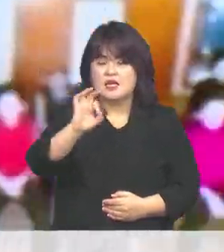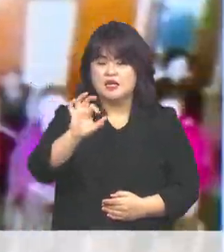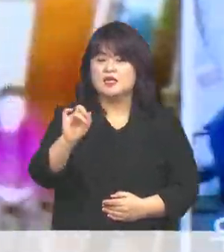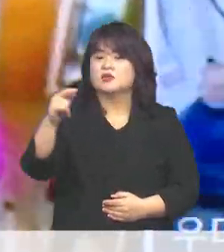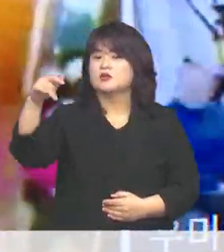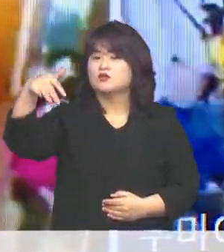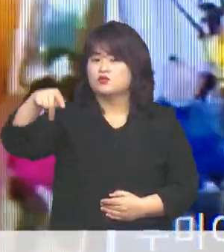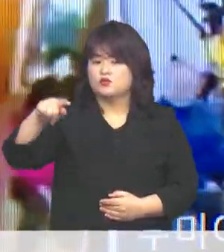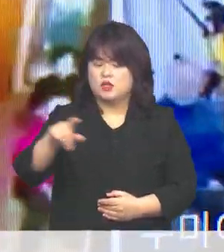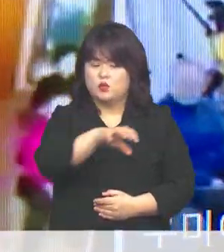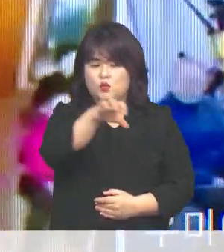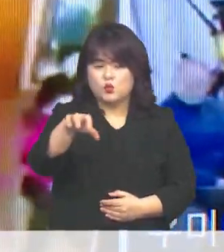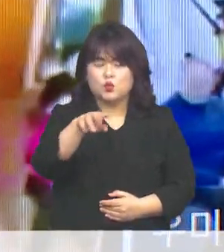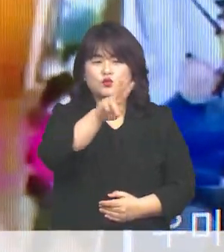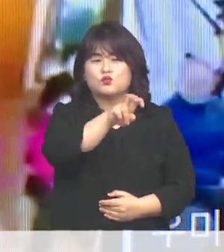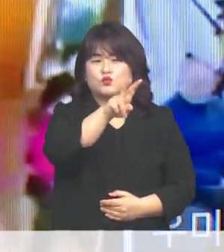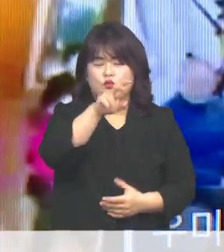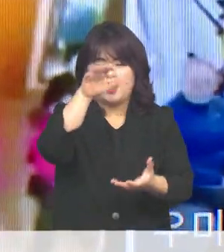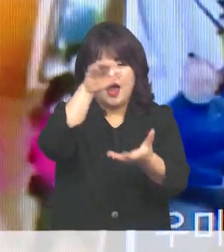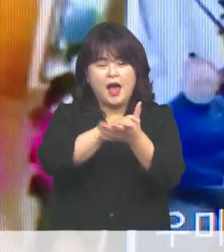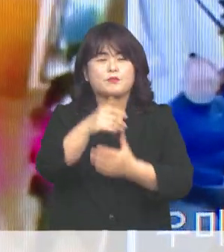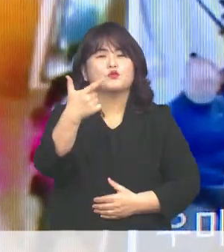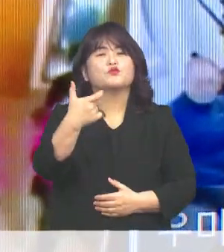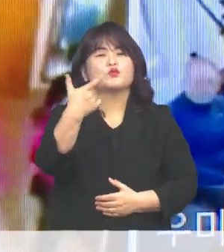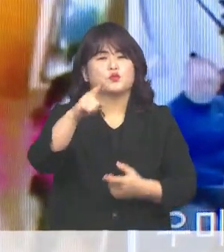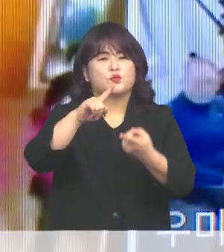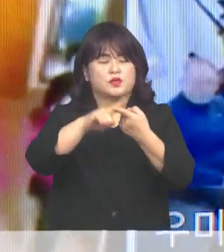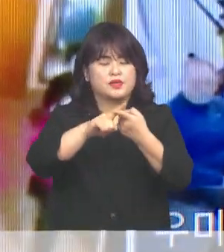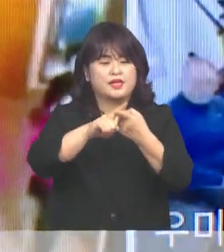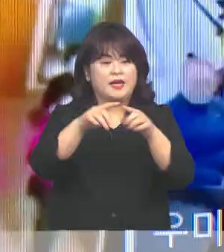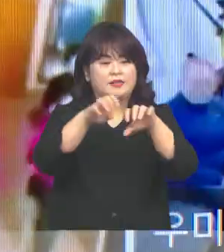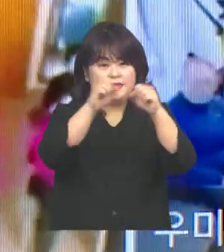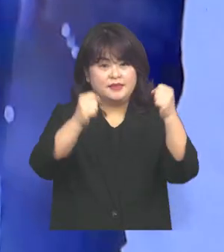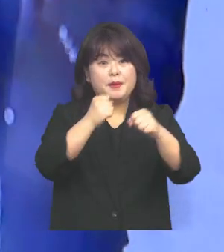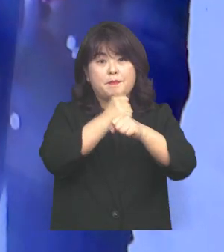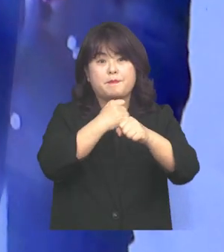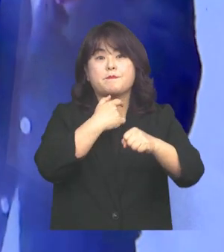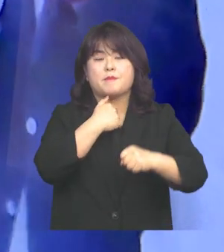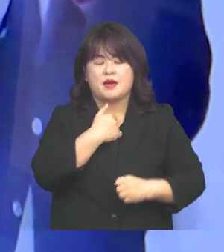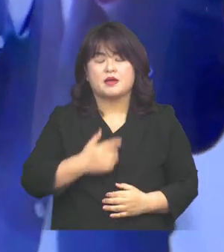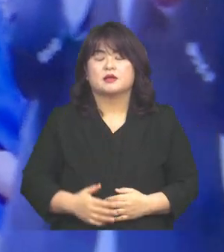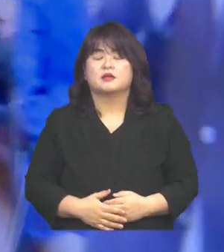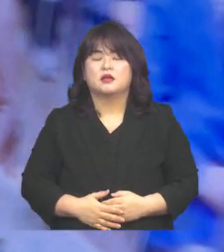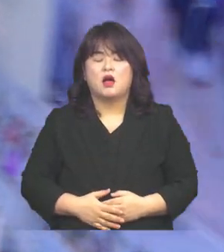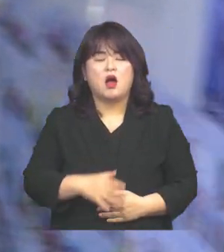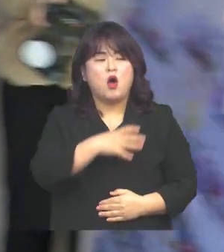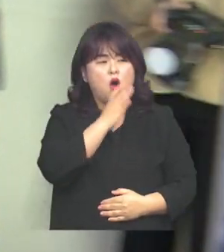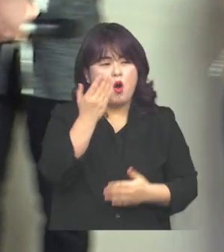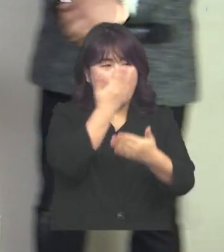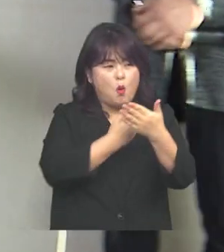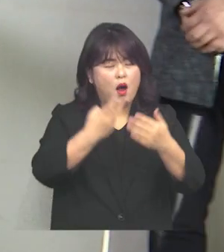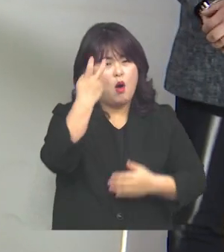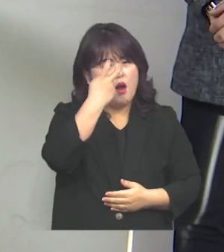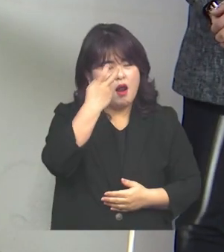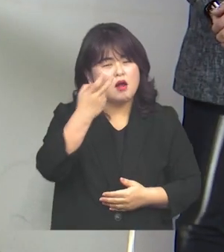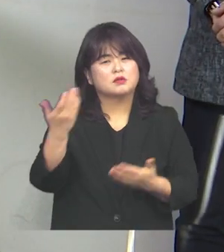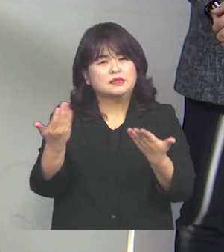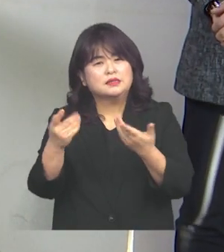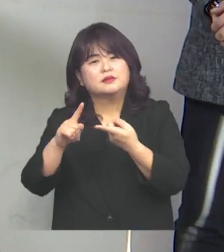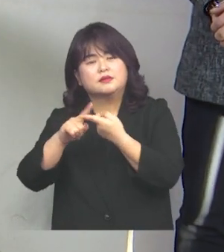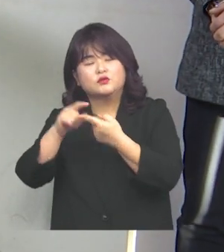22곳씩 총 66곳 경로당에 스마트 경로당 시스템을 구축했으며 어르신들의 건강관리와 여가활동